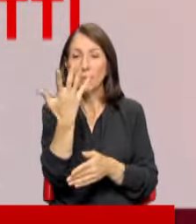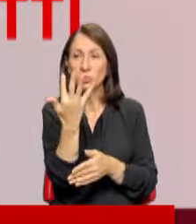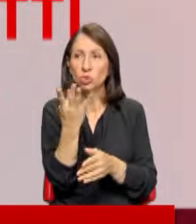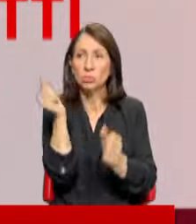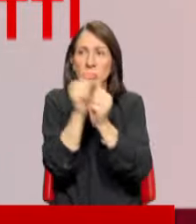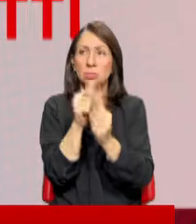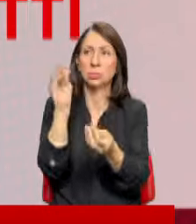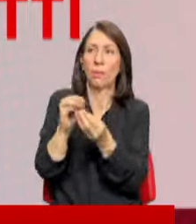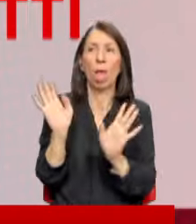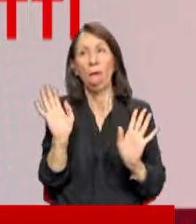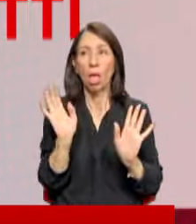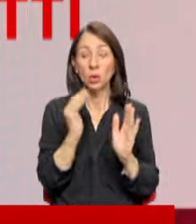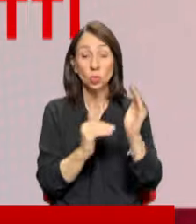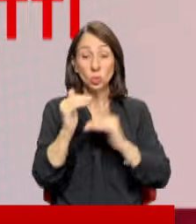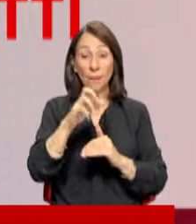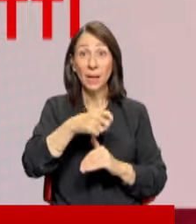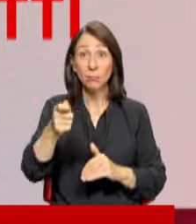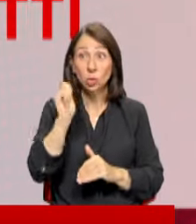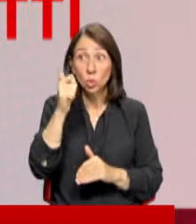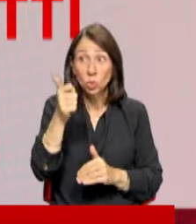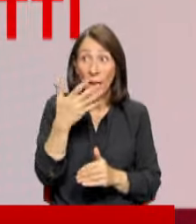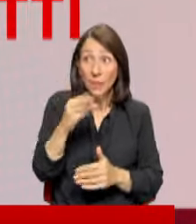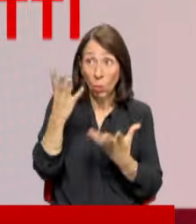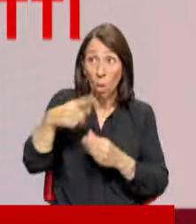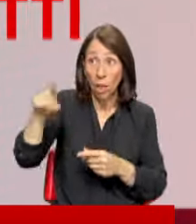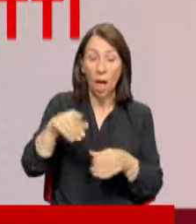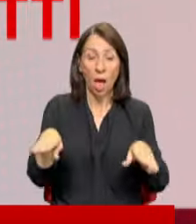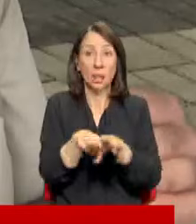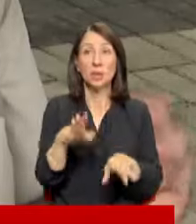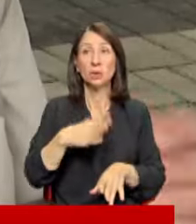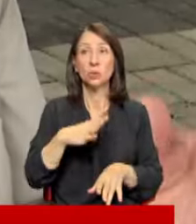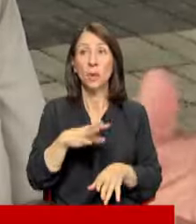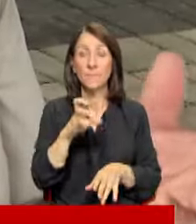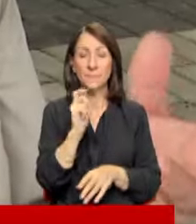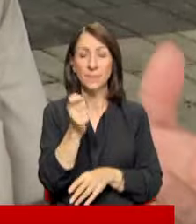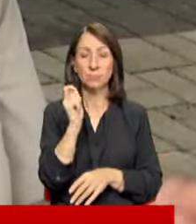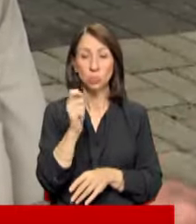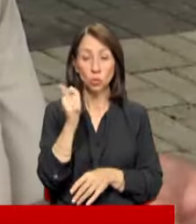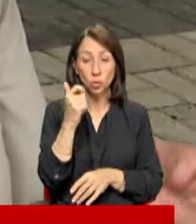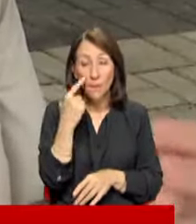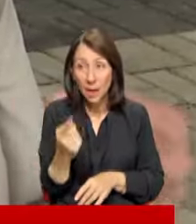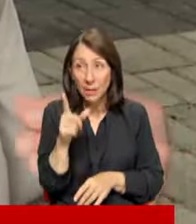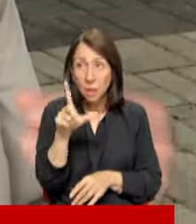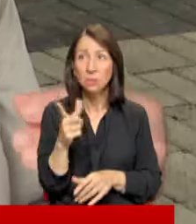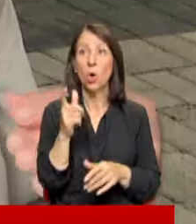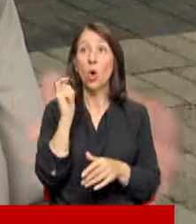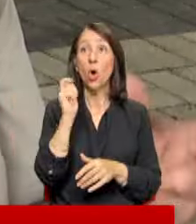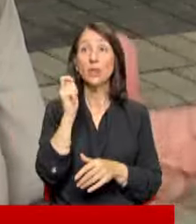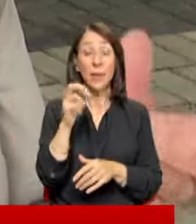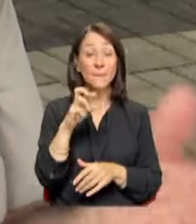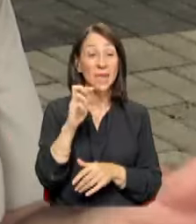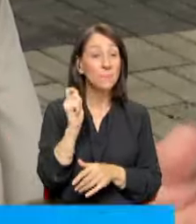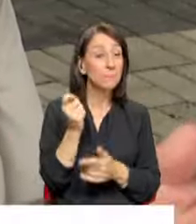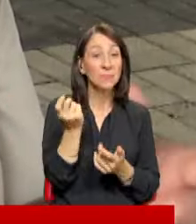5,5 kat arttı yüksek prim gün sayısıyla emekli olanlar Adalet istiyor prim ödeme gün sayısına bakılmalı ödenen prim